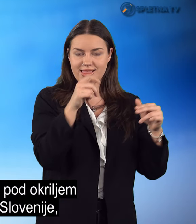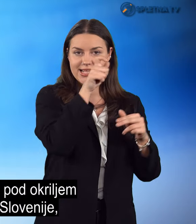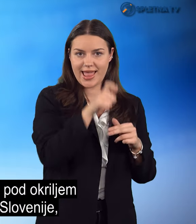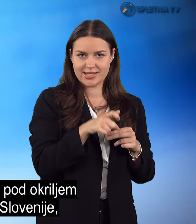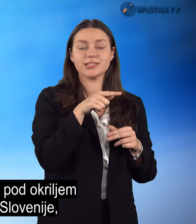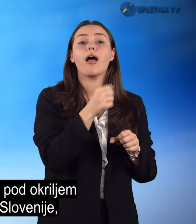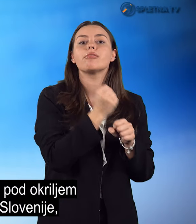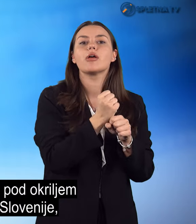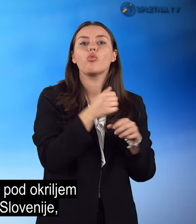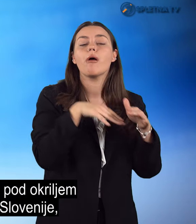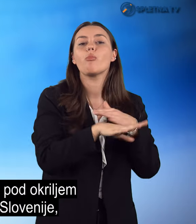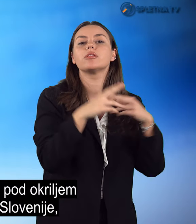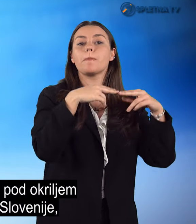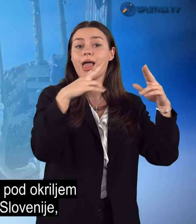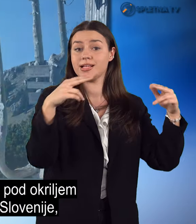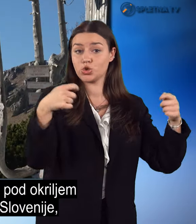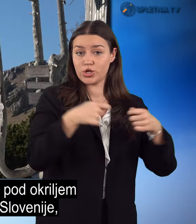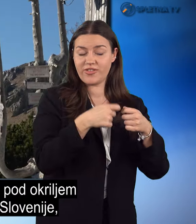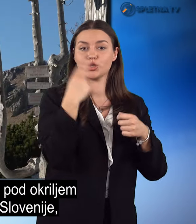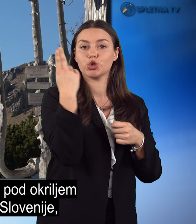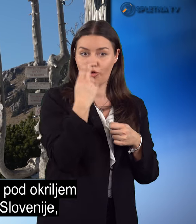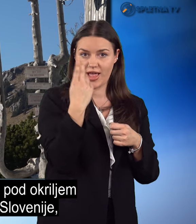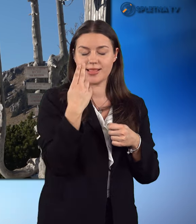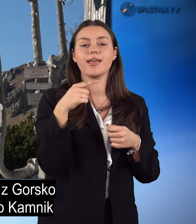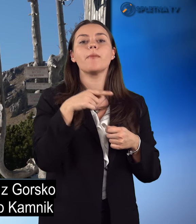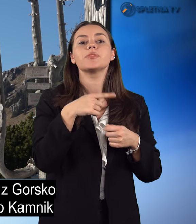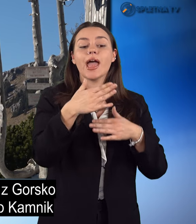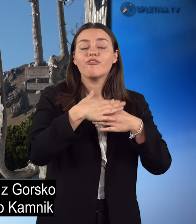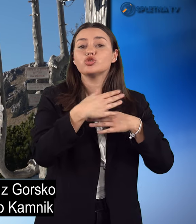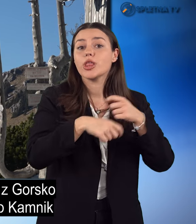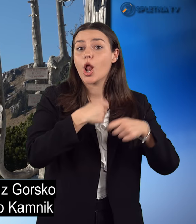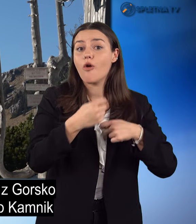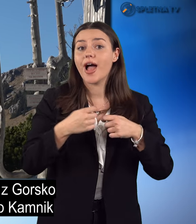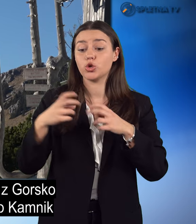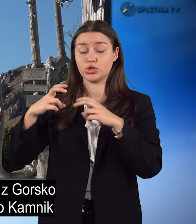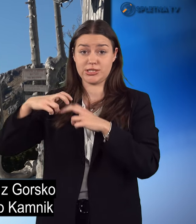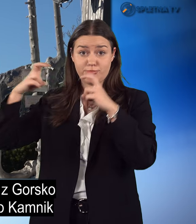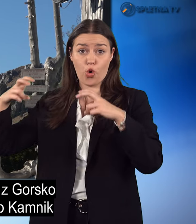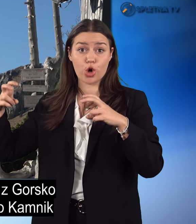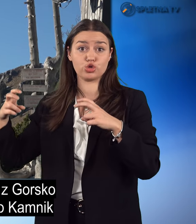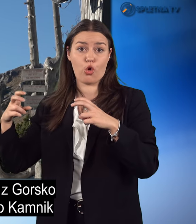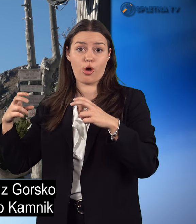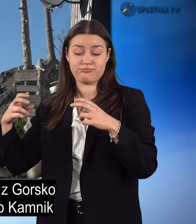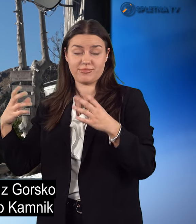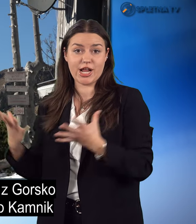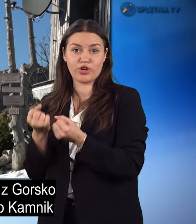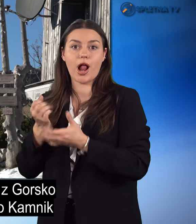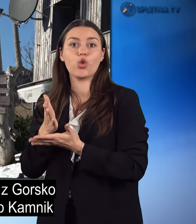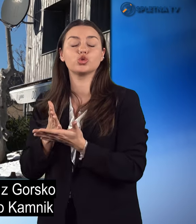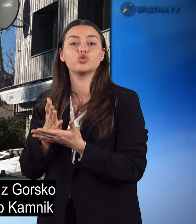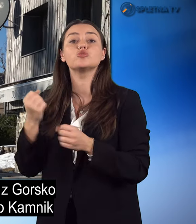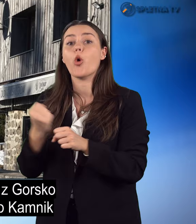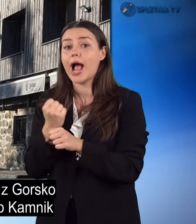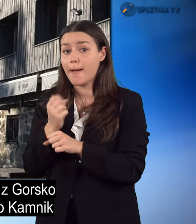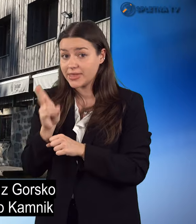Planinec, ki deluje pod okriljem Planinske zveze Slovenije, je v sodelovanju z Gorsko reševalno službo Kamnik izvedel tečaj